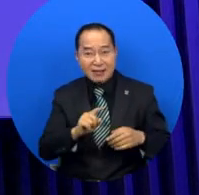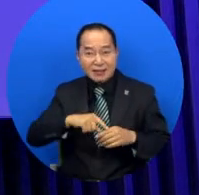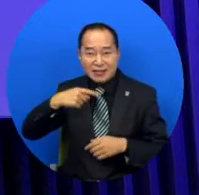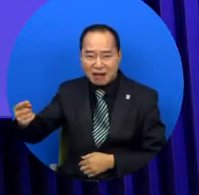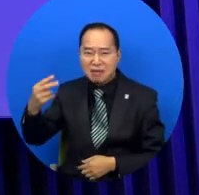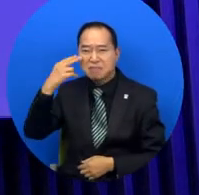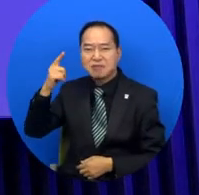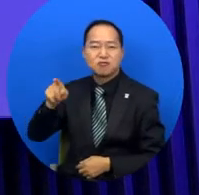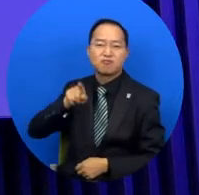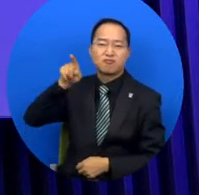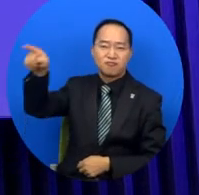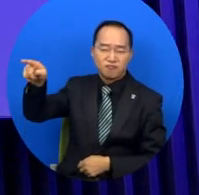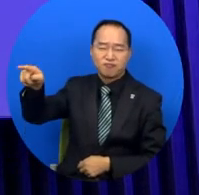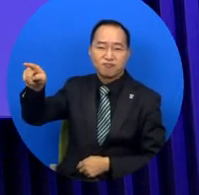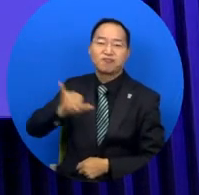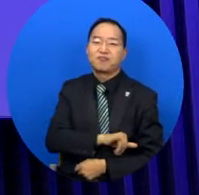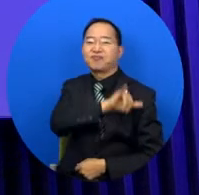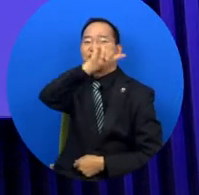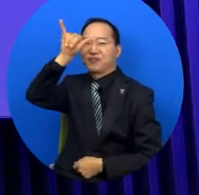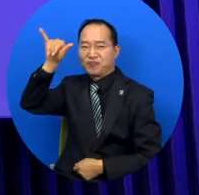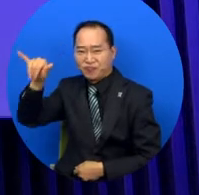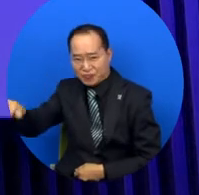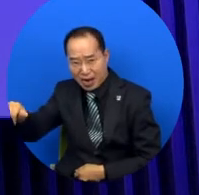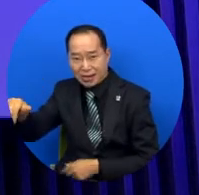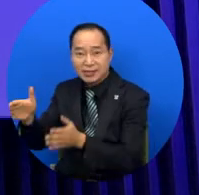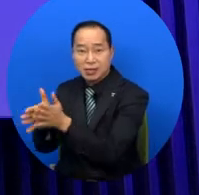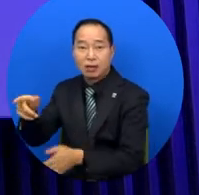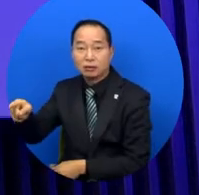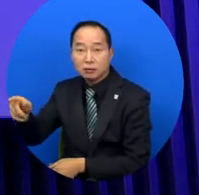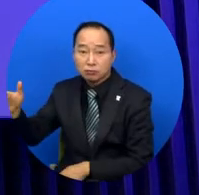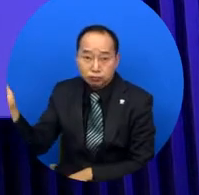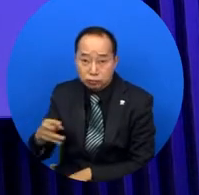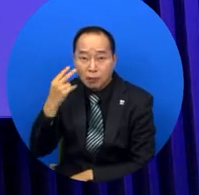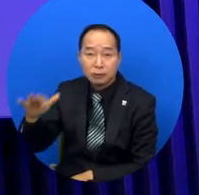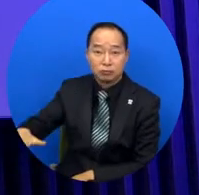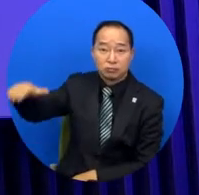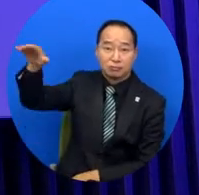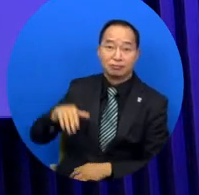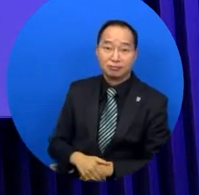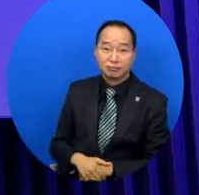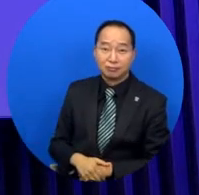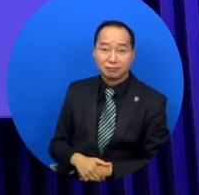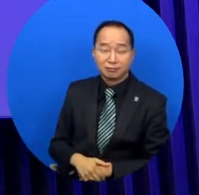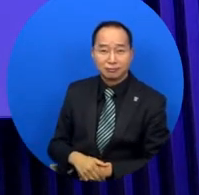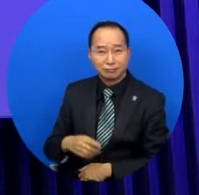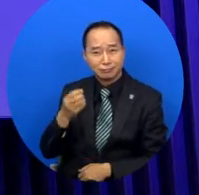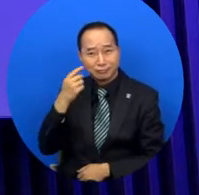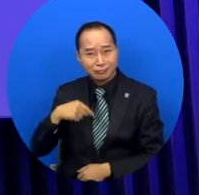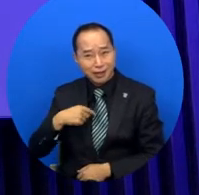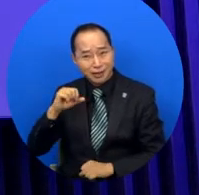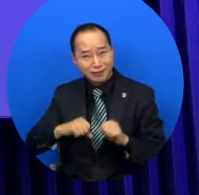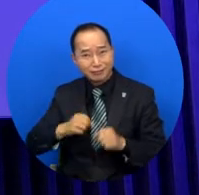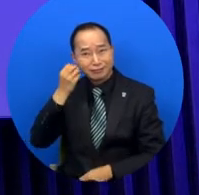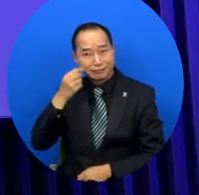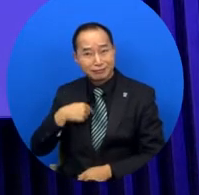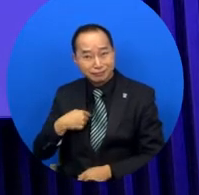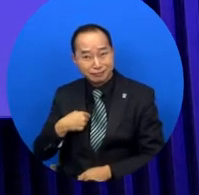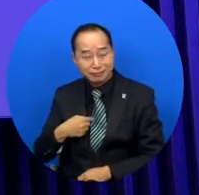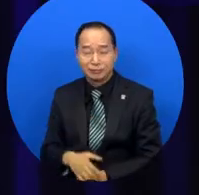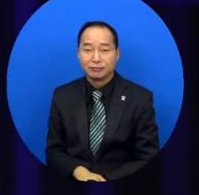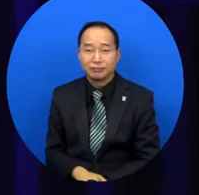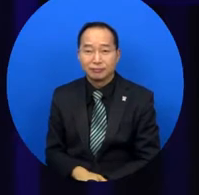끊어서 갑니다. 별로 계획도 없이. 그래서 미국에 오게 된 거예요. 좀 엉뚱하죠?